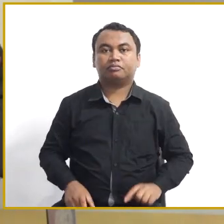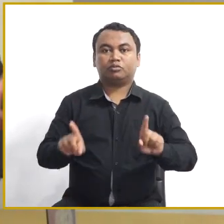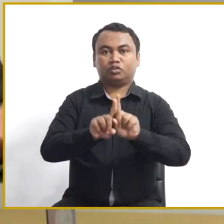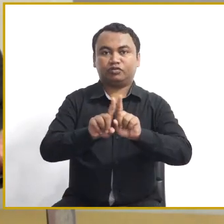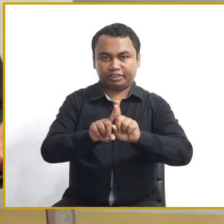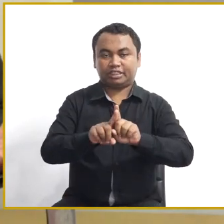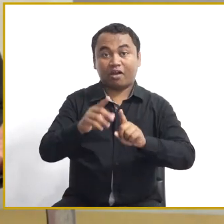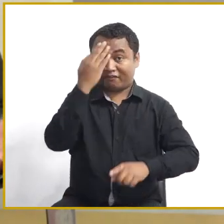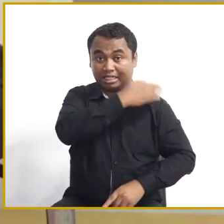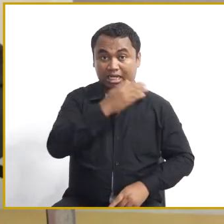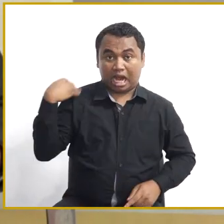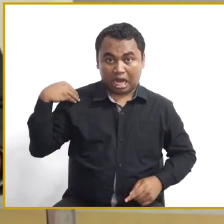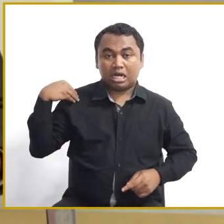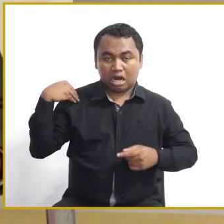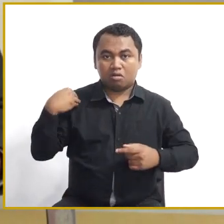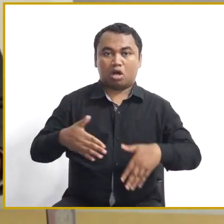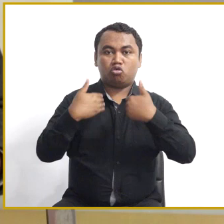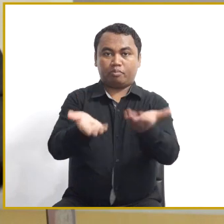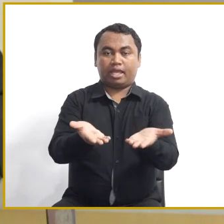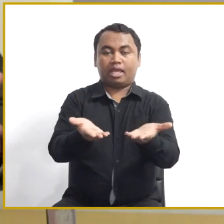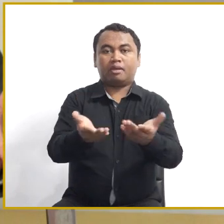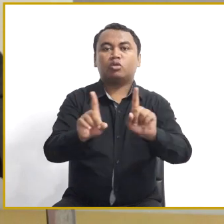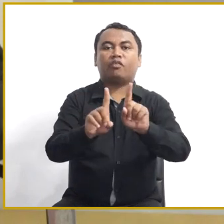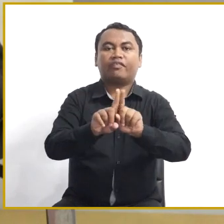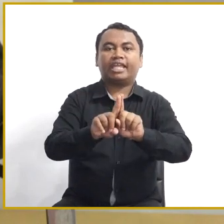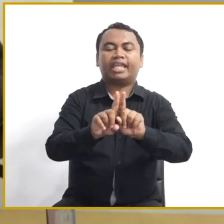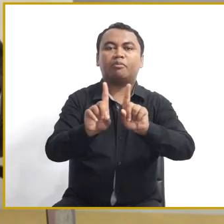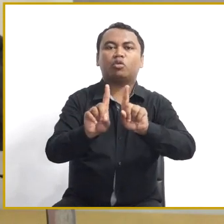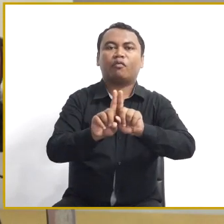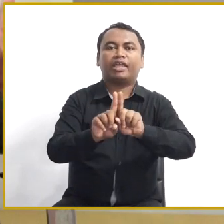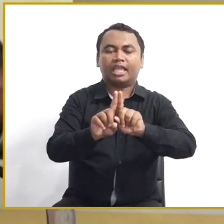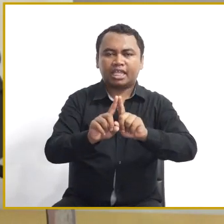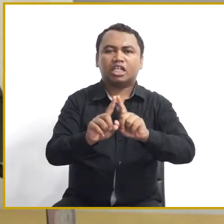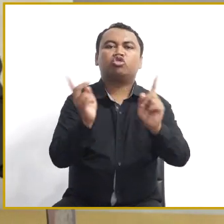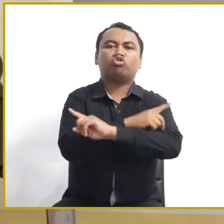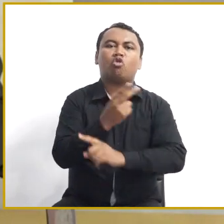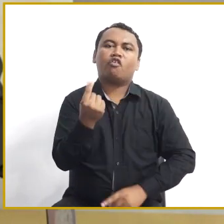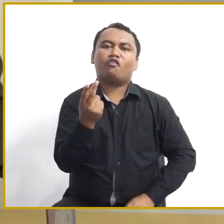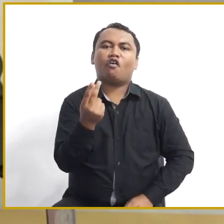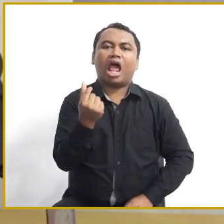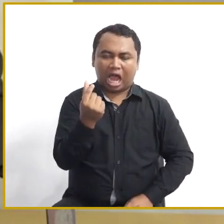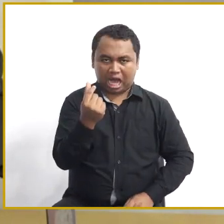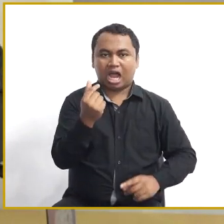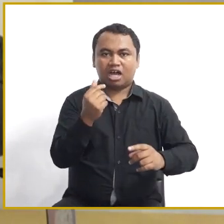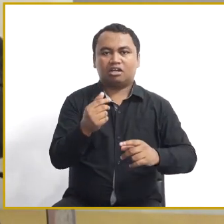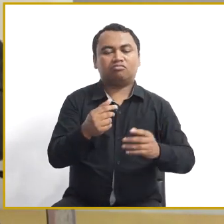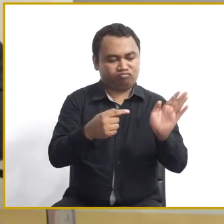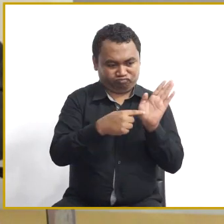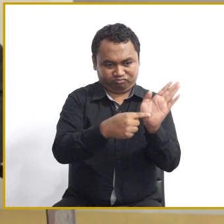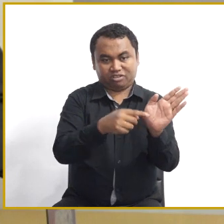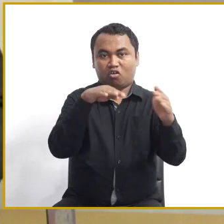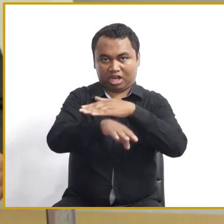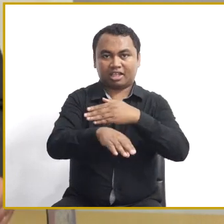karazana hoe kredit anavary mba hampakarana ny fahafahany vidin'ny olona. Zany